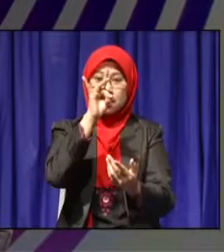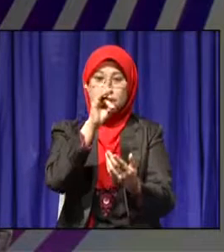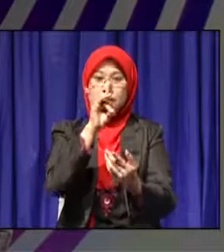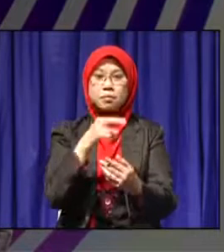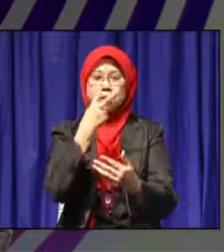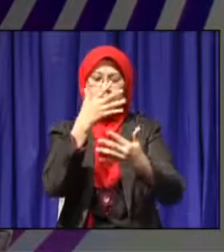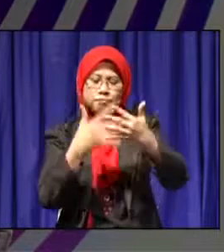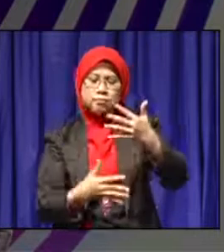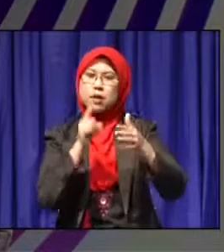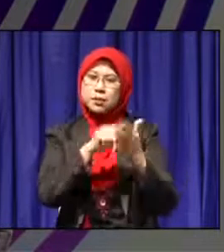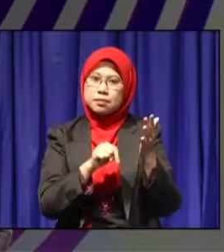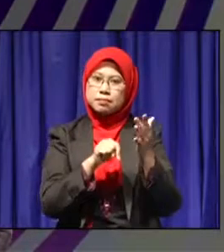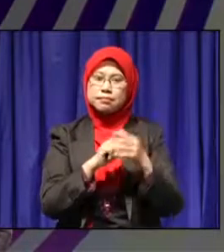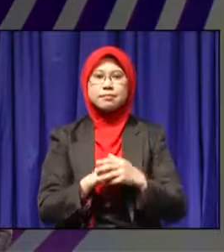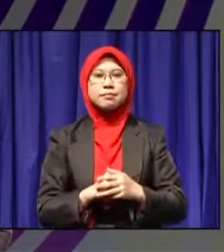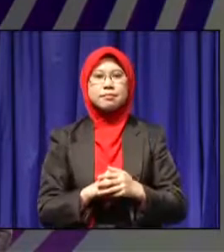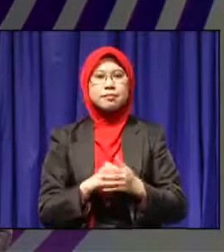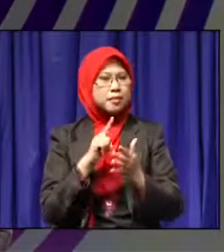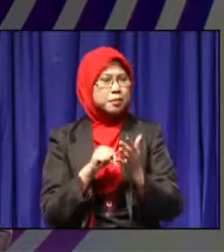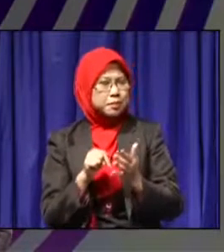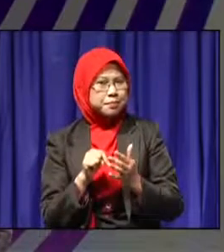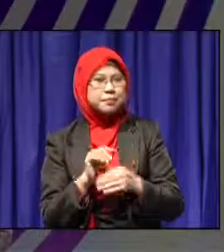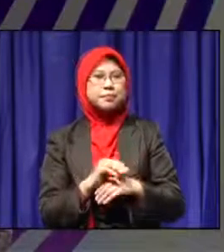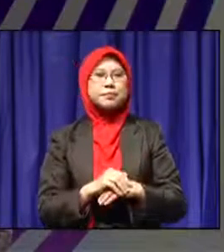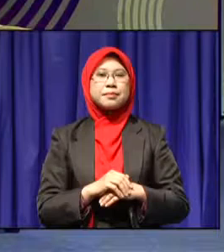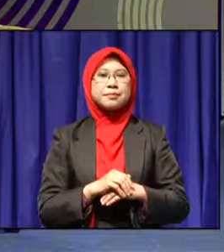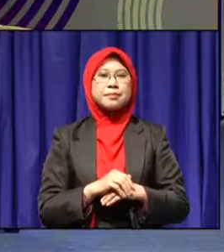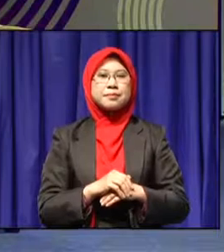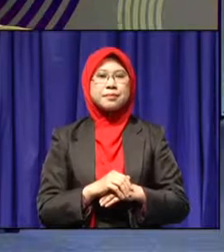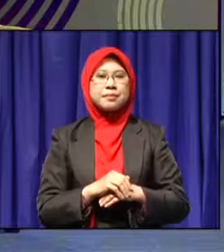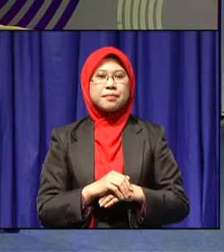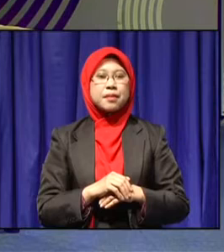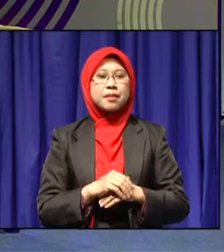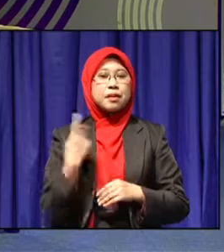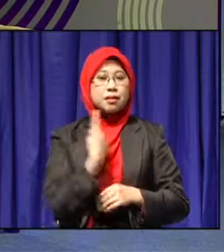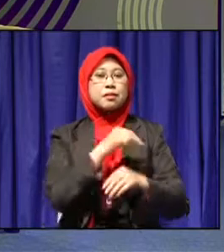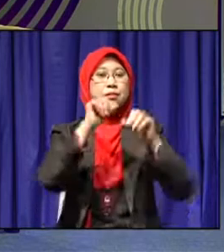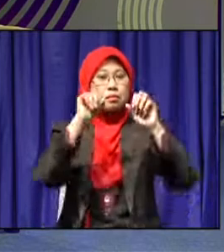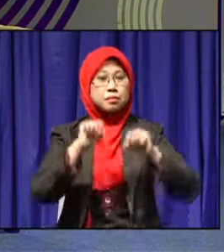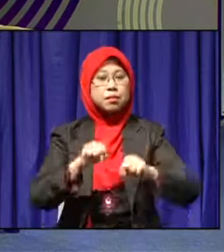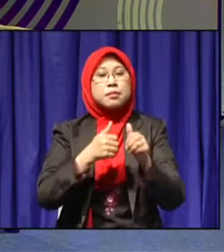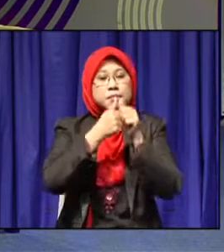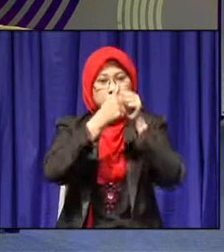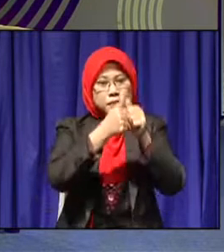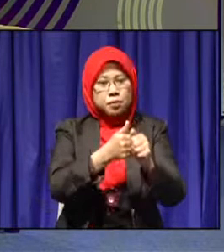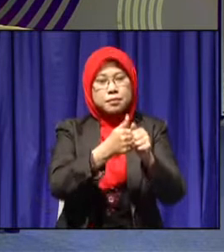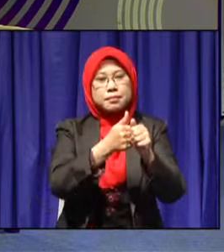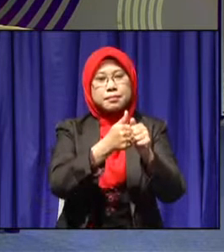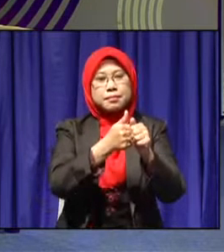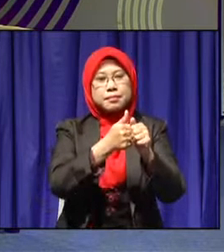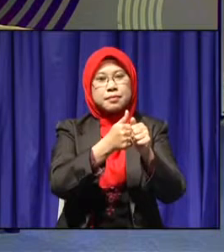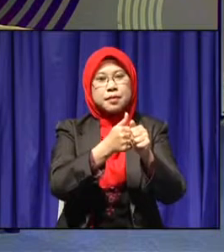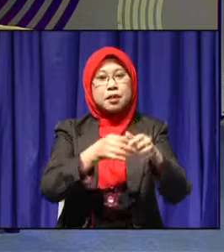kriteria apa-apa di level ya jadi ah kita boleh berasaskan kepada